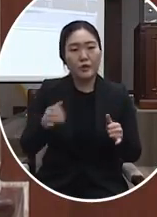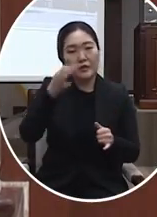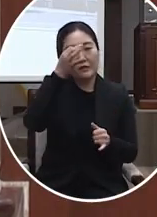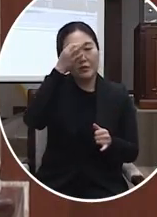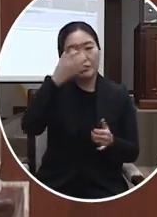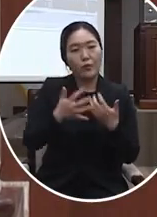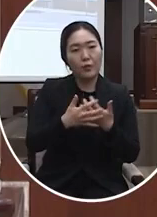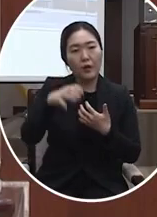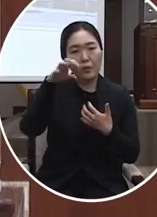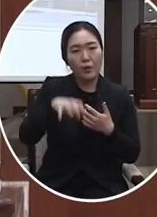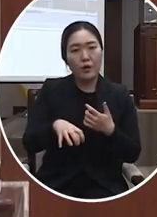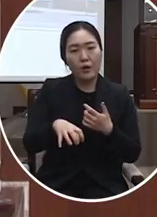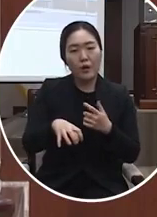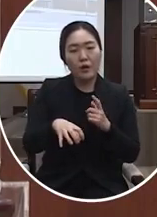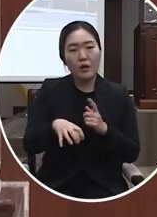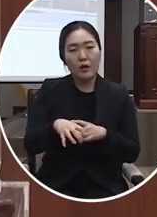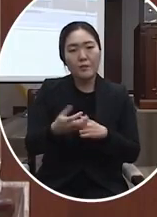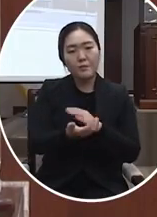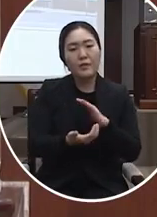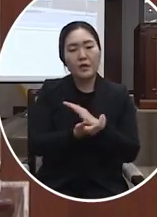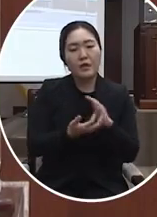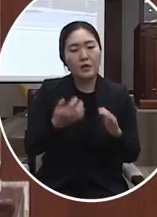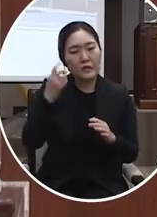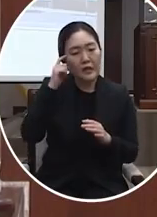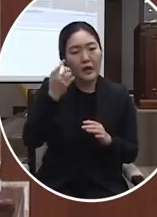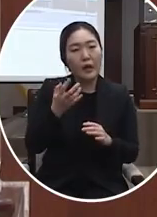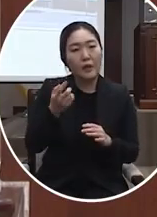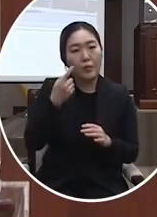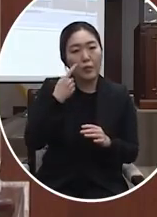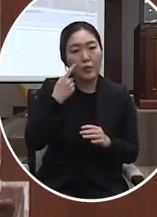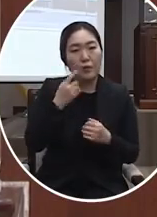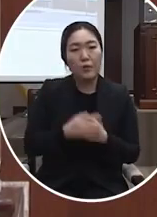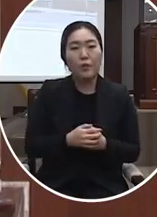노원문화예술회관의 명칭 변경에 따른 여론조사를 예측해보면